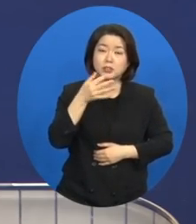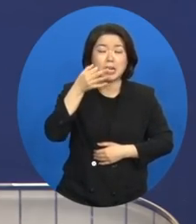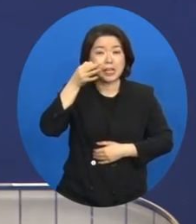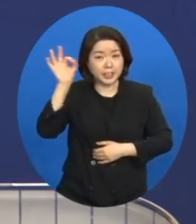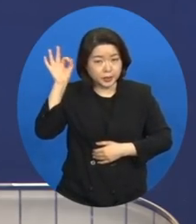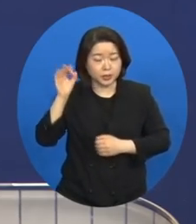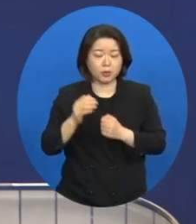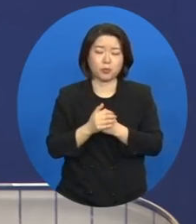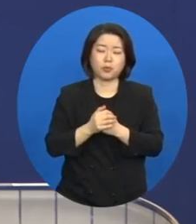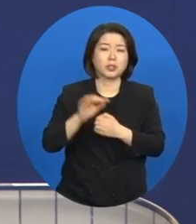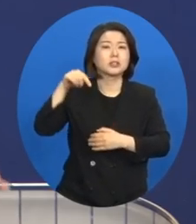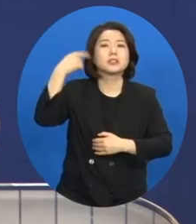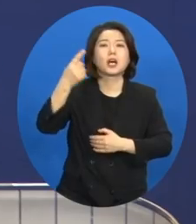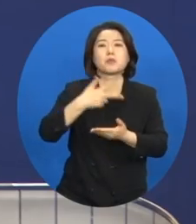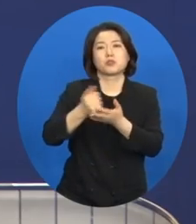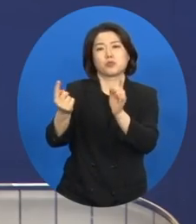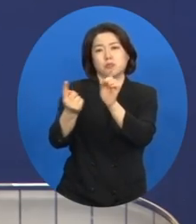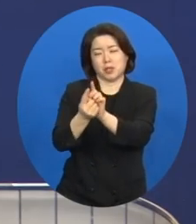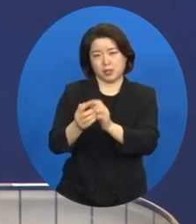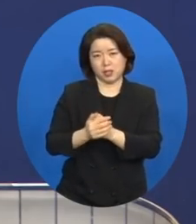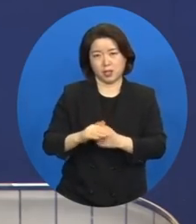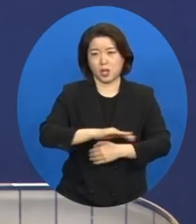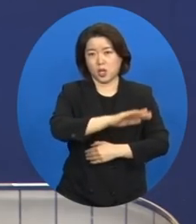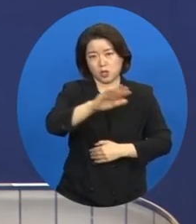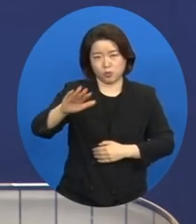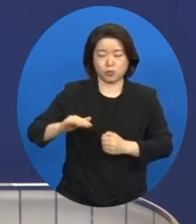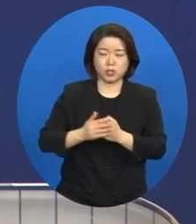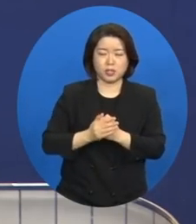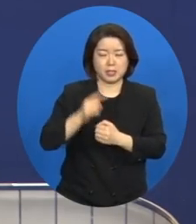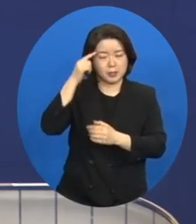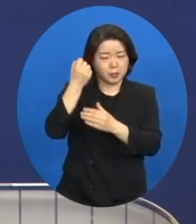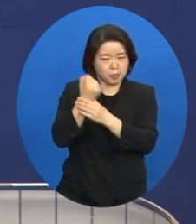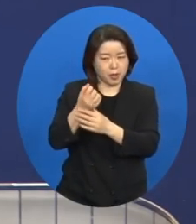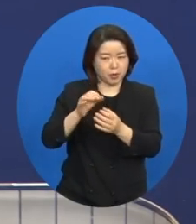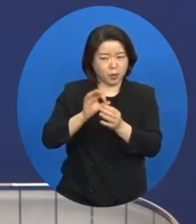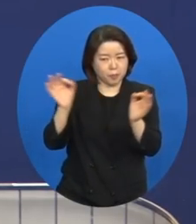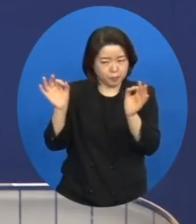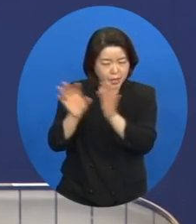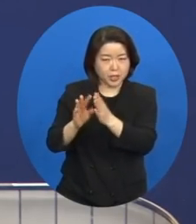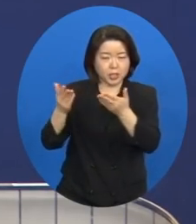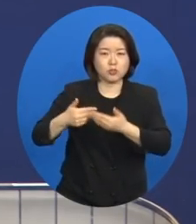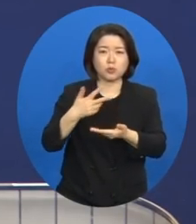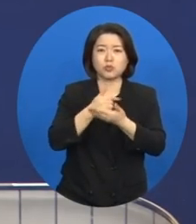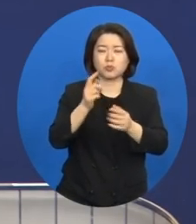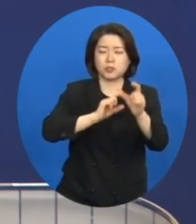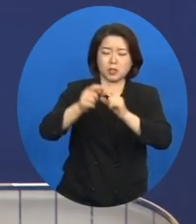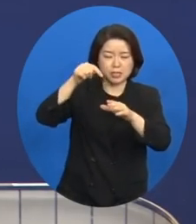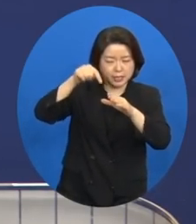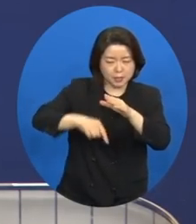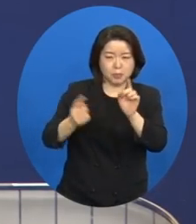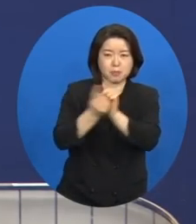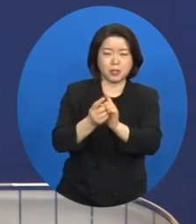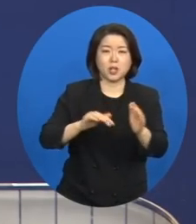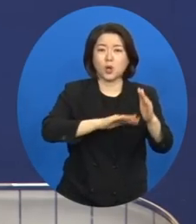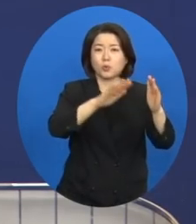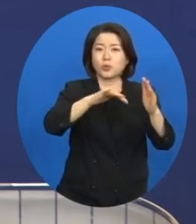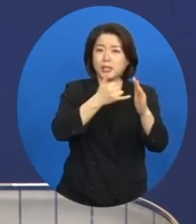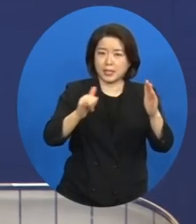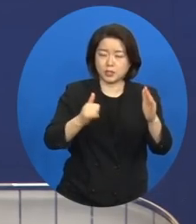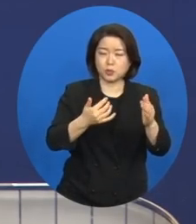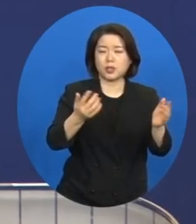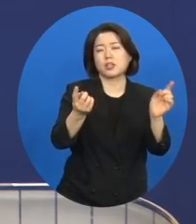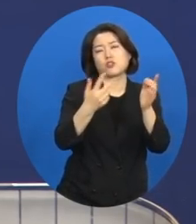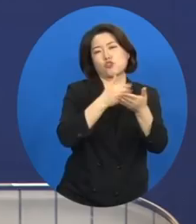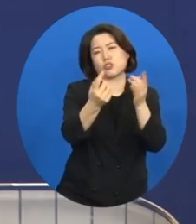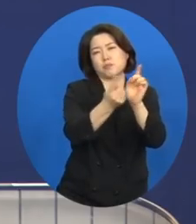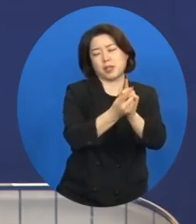그러니까 주님을 만난 거거든요. 주여, 우리의 편견을 제거해 주시고 하나님, 주님을 더 깊이 만날 수 있도록 우리 가족들이 주님 만나게 해주십시오. 우리 자녀들이